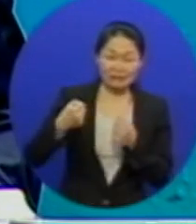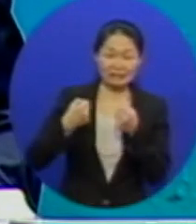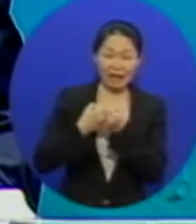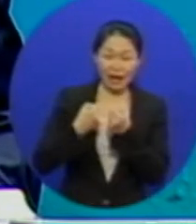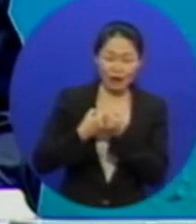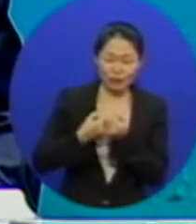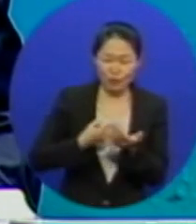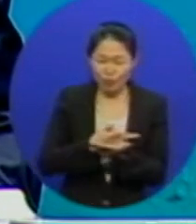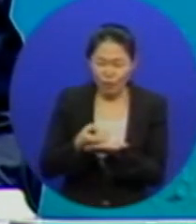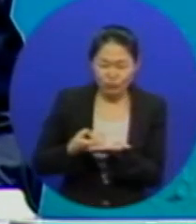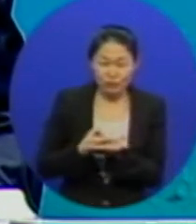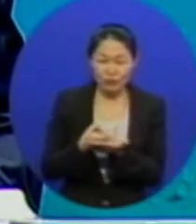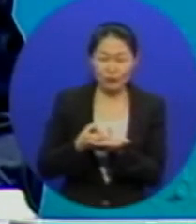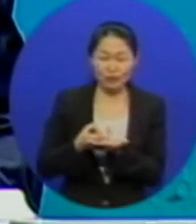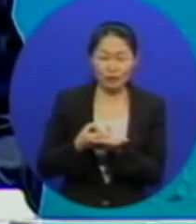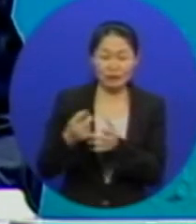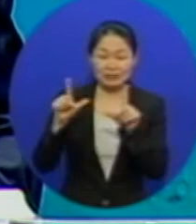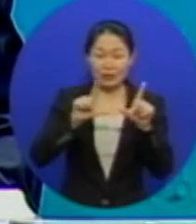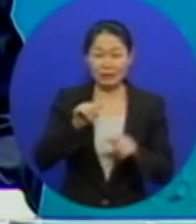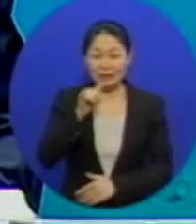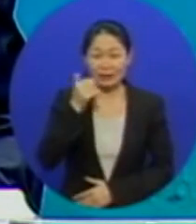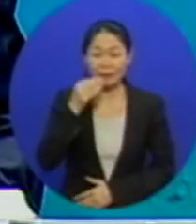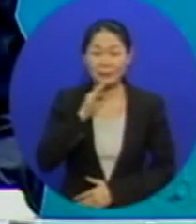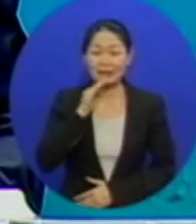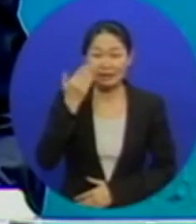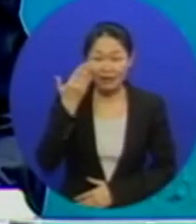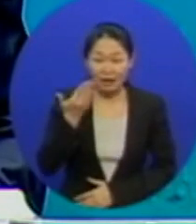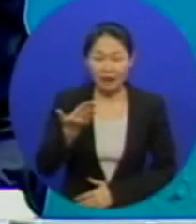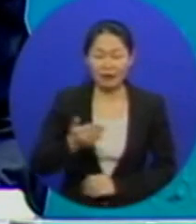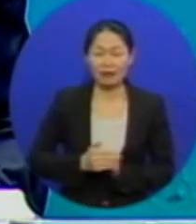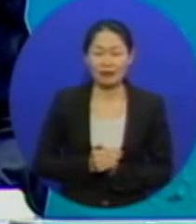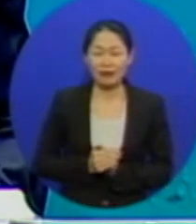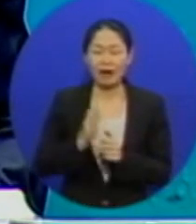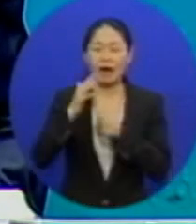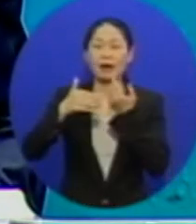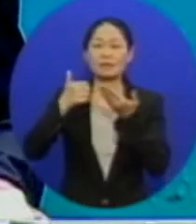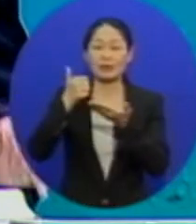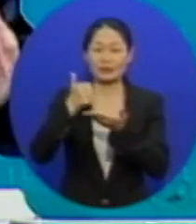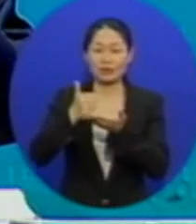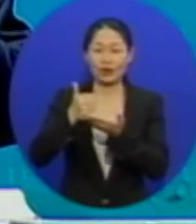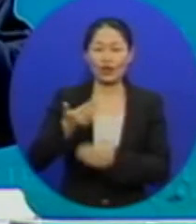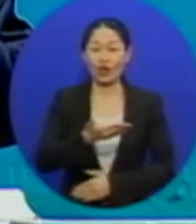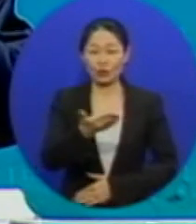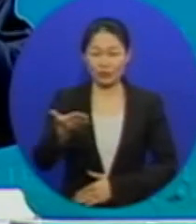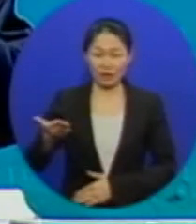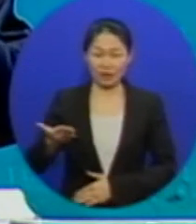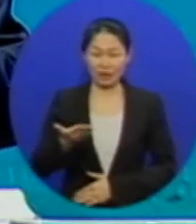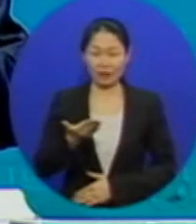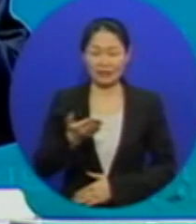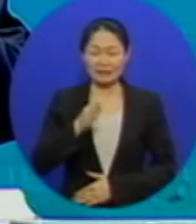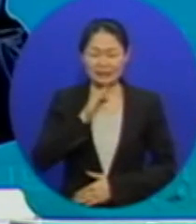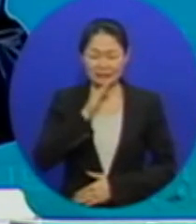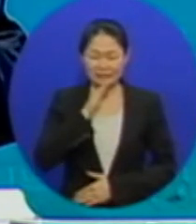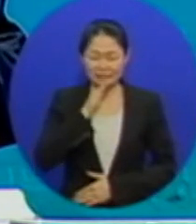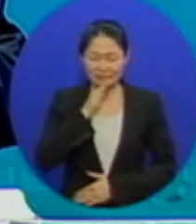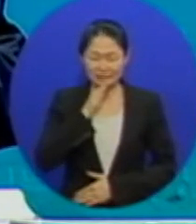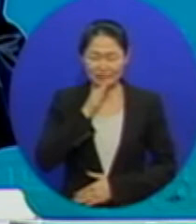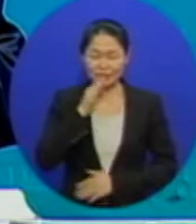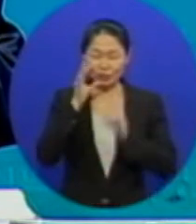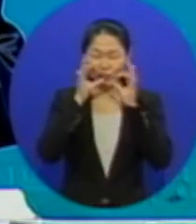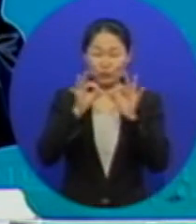몸부림치고 산 것이 말라 하나님께서 아 여러분에게 진짜 를 보는